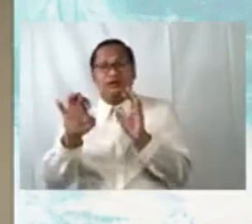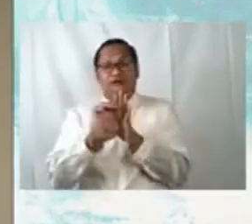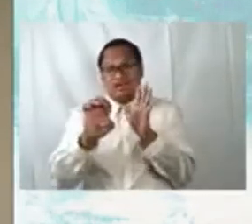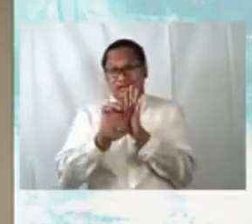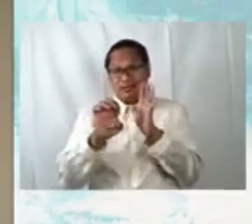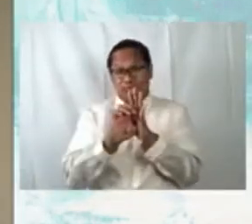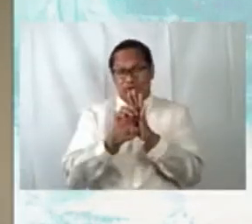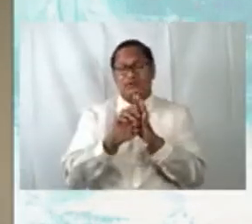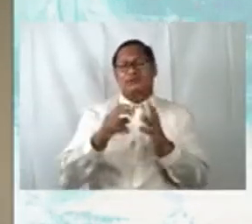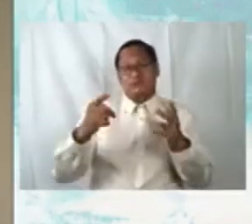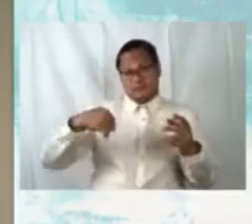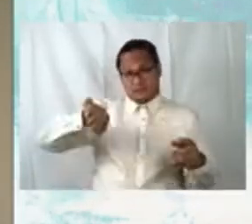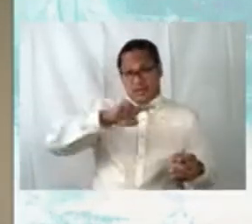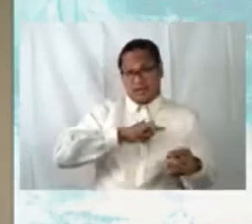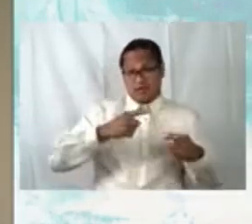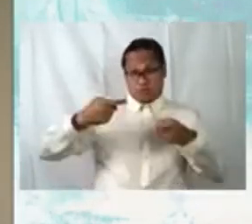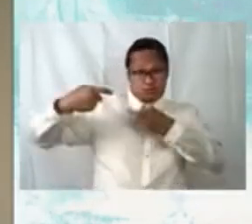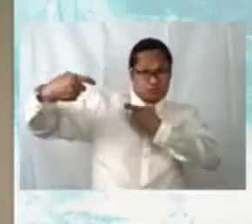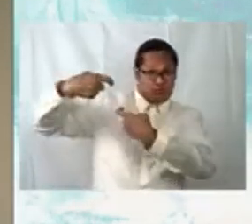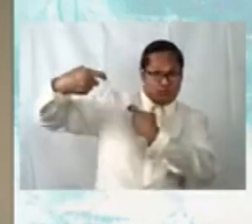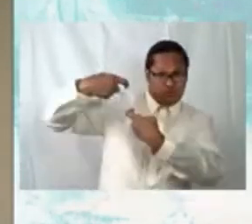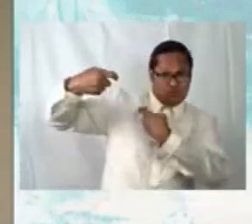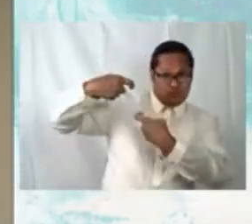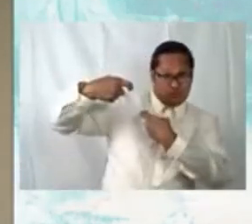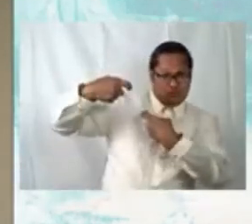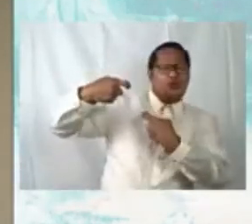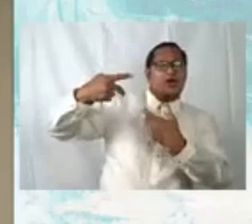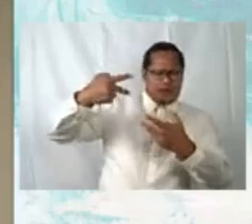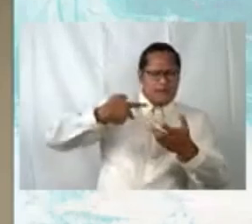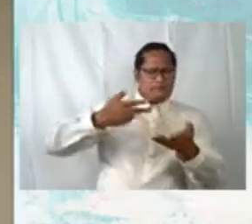power, meron tayong mga karapatan, malaya ka.